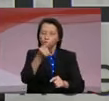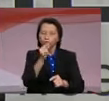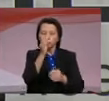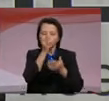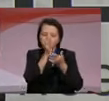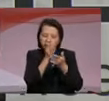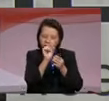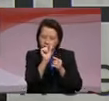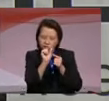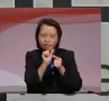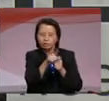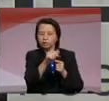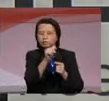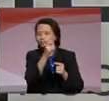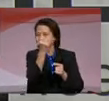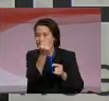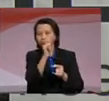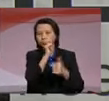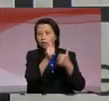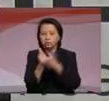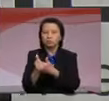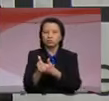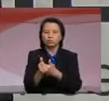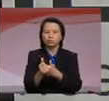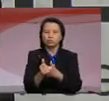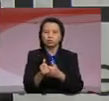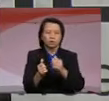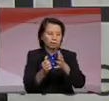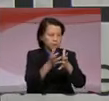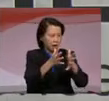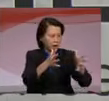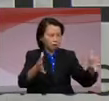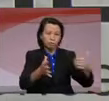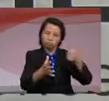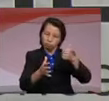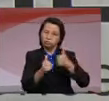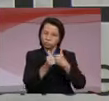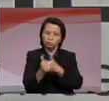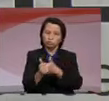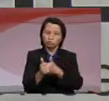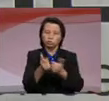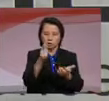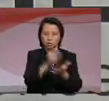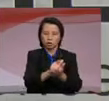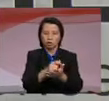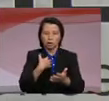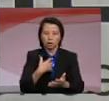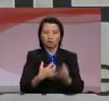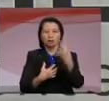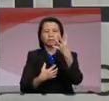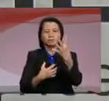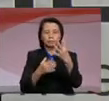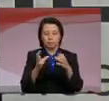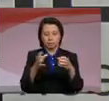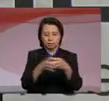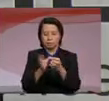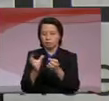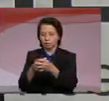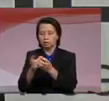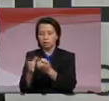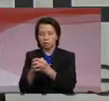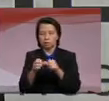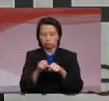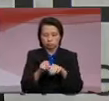tidak patuh kepada SOP yang duduk di rumah. Tetapi yang sebagaimana kita laporkan, ada 4 kluster yang ada